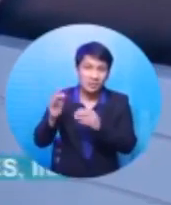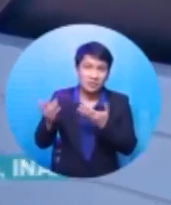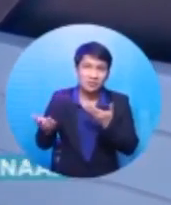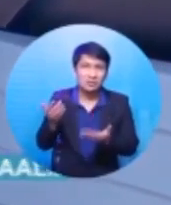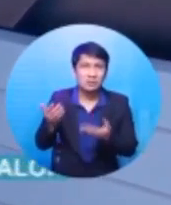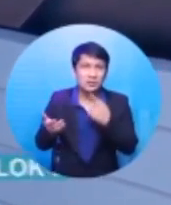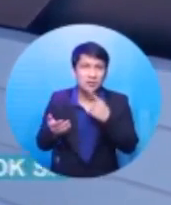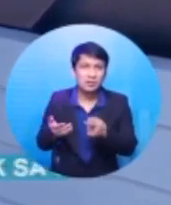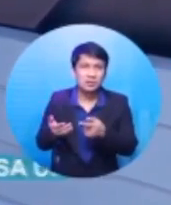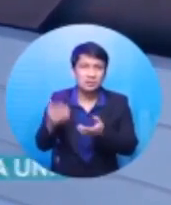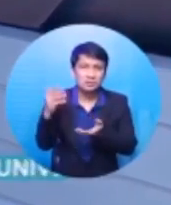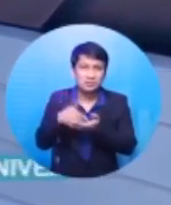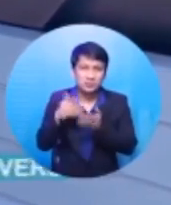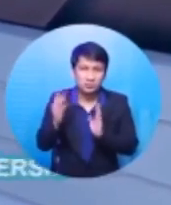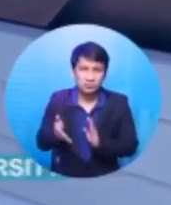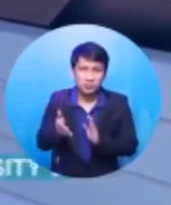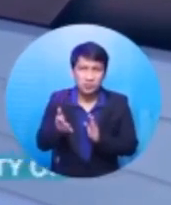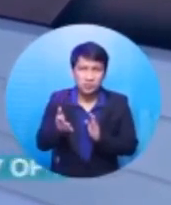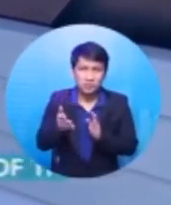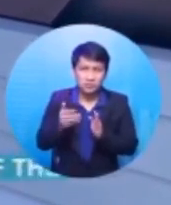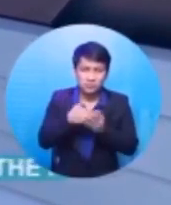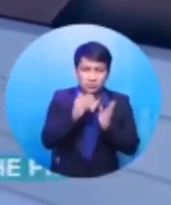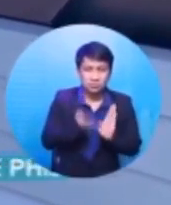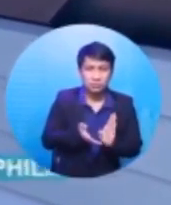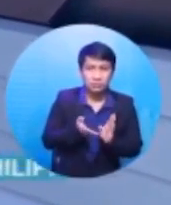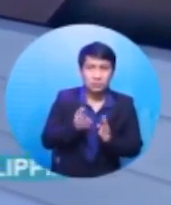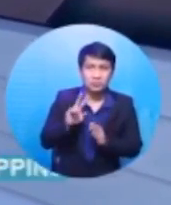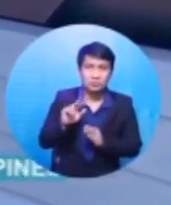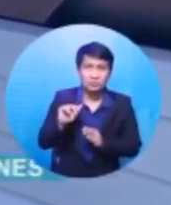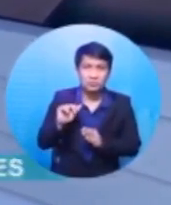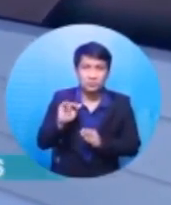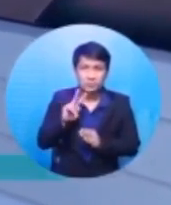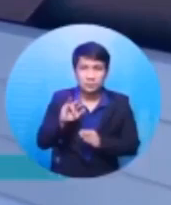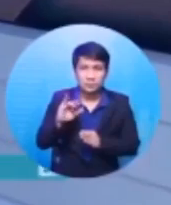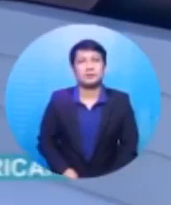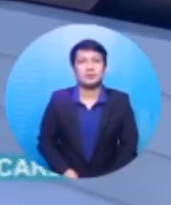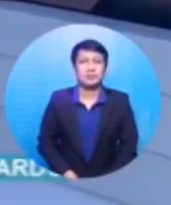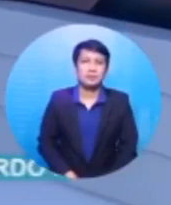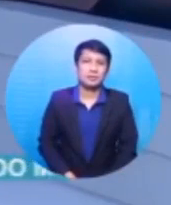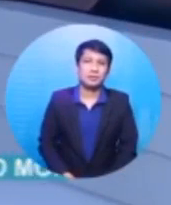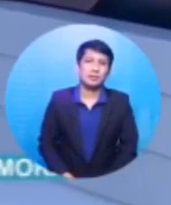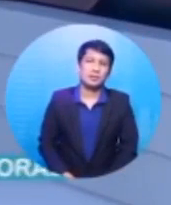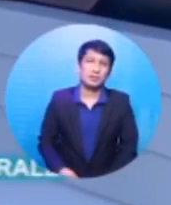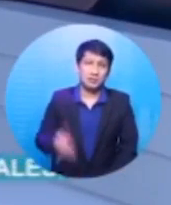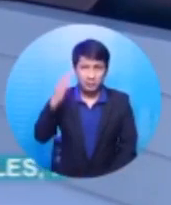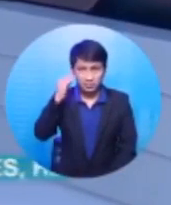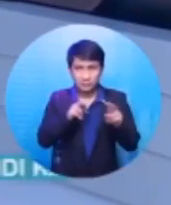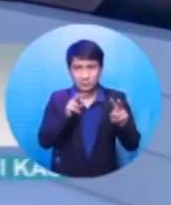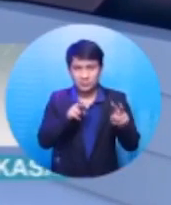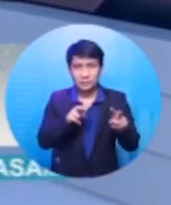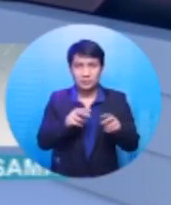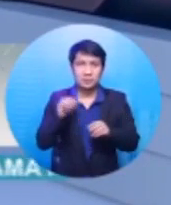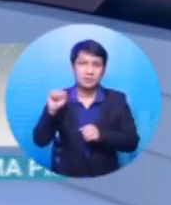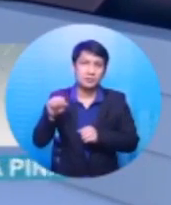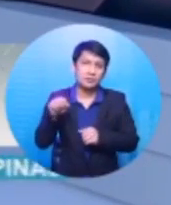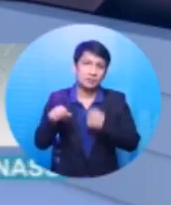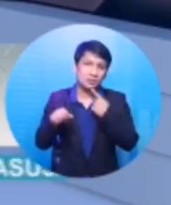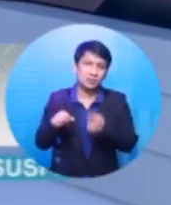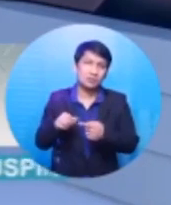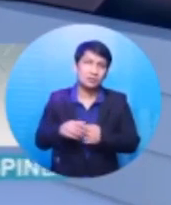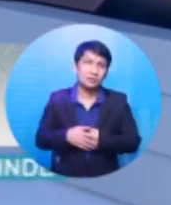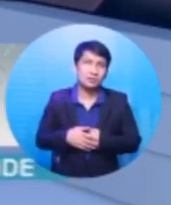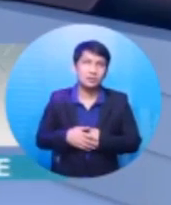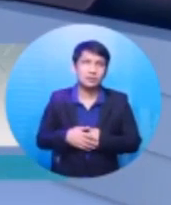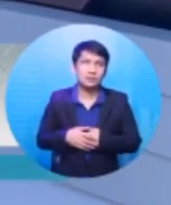pero student visa at hindi pa naman resident alien doon or citizen doon. Attorney Garrett? Yes, sir. Nakamonitor ka ba? Yes, sir. Nakamonitor okay. Po